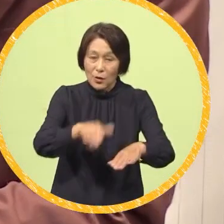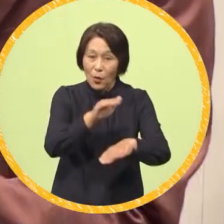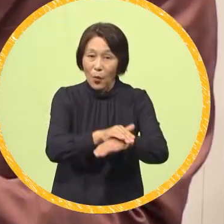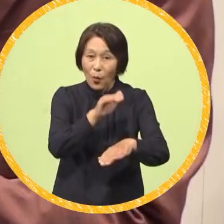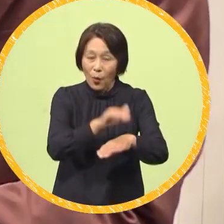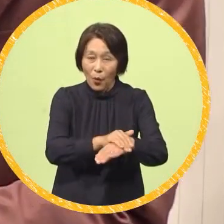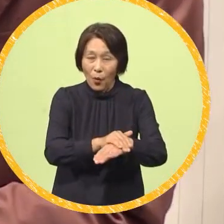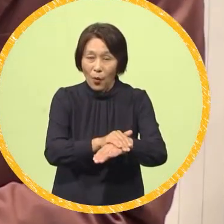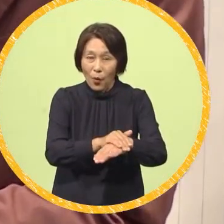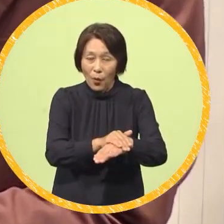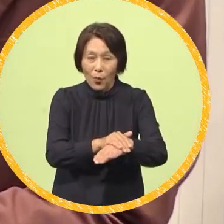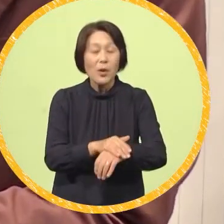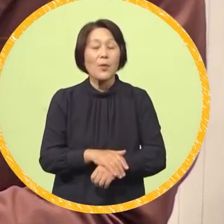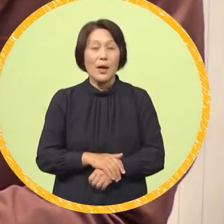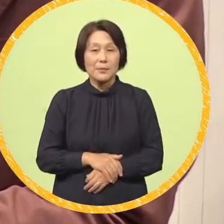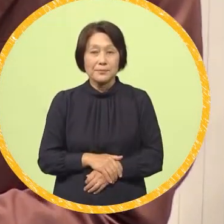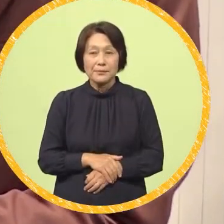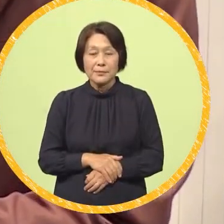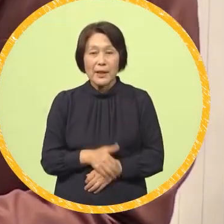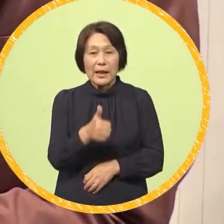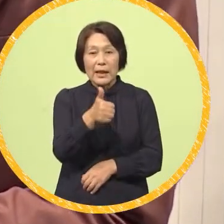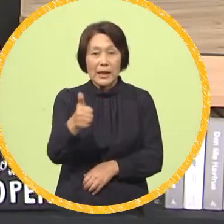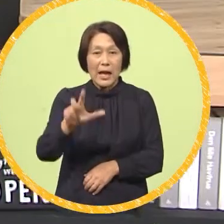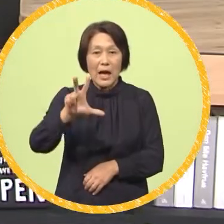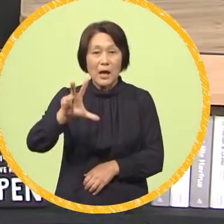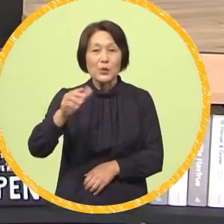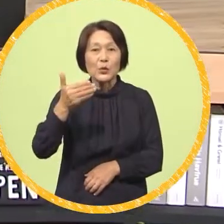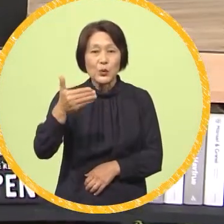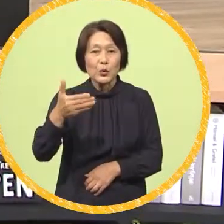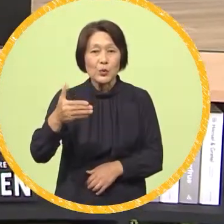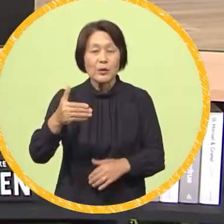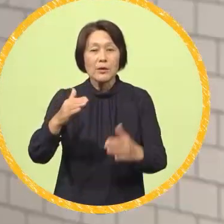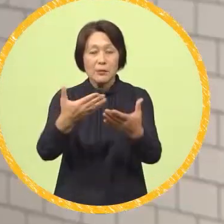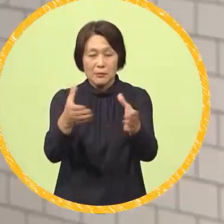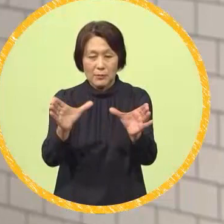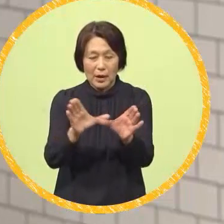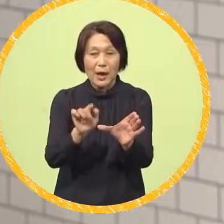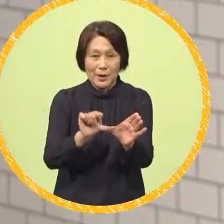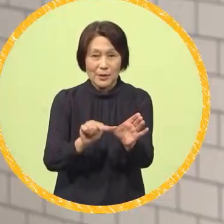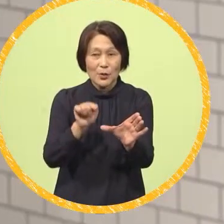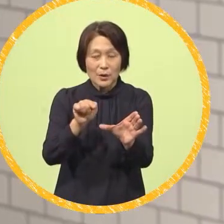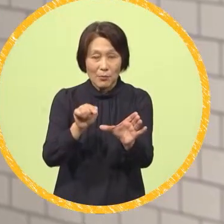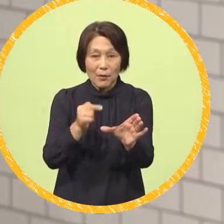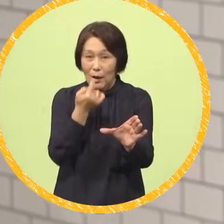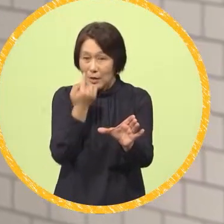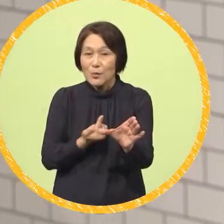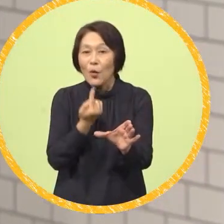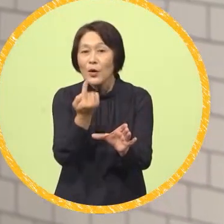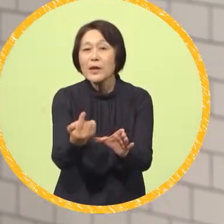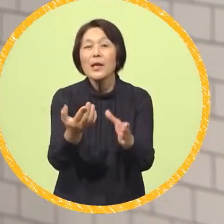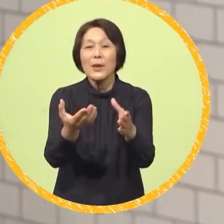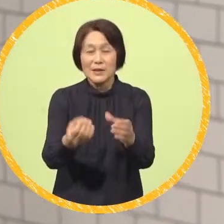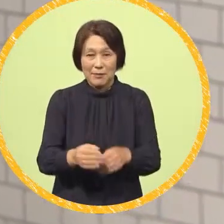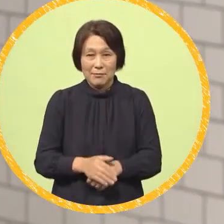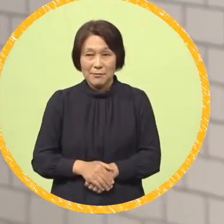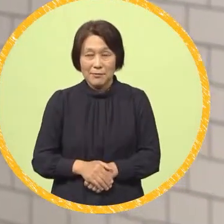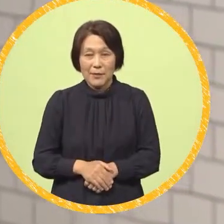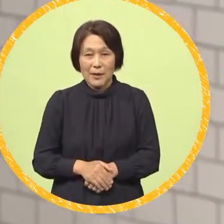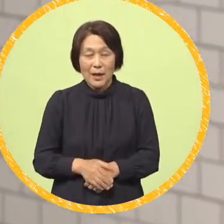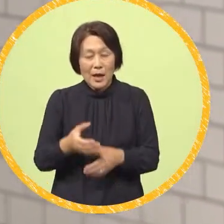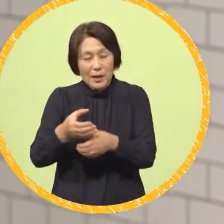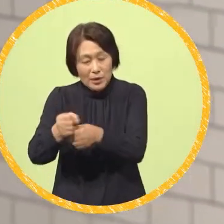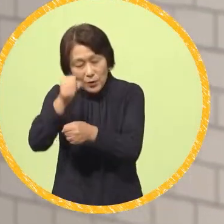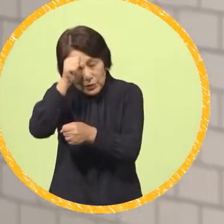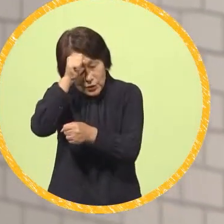のが、 VTR でも先生がおっしゃっていた、ダルクなんですよね。 はい、こちら私も取材してきたんですけど、何らかの依存